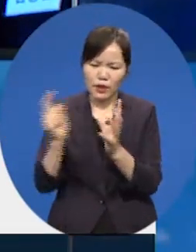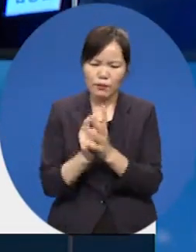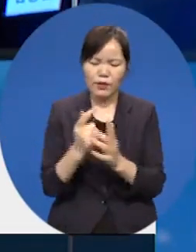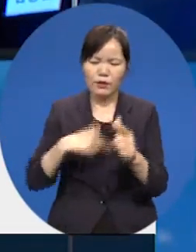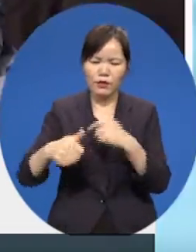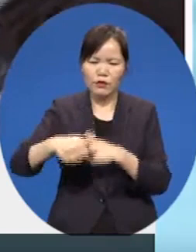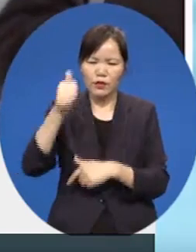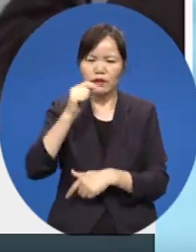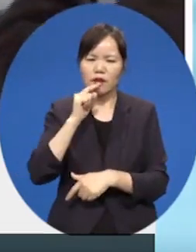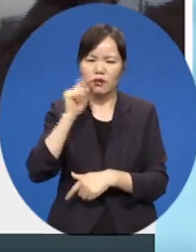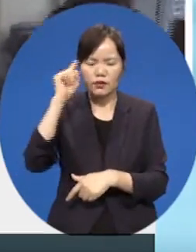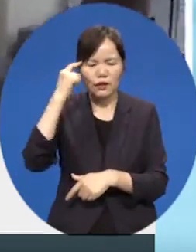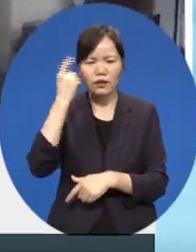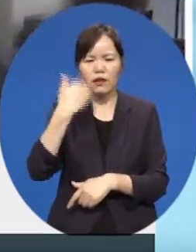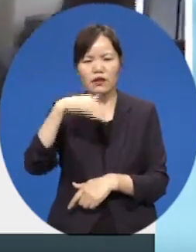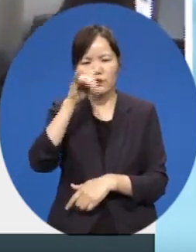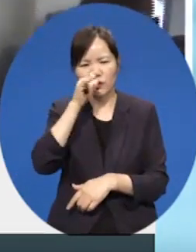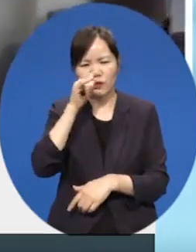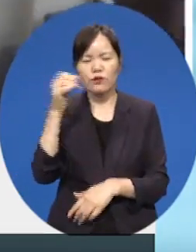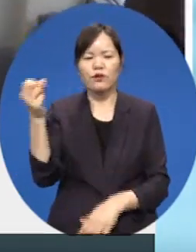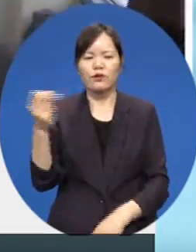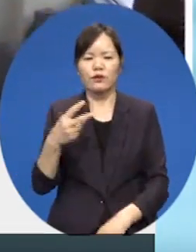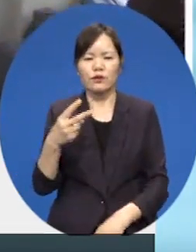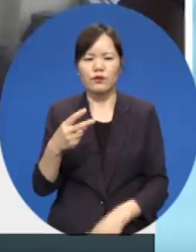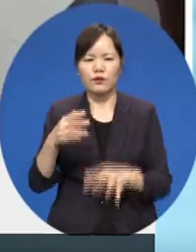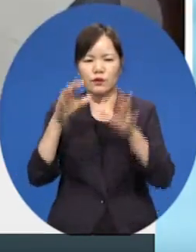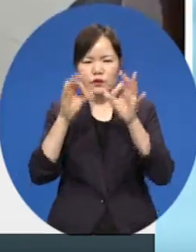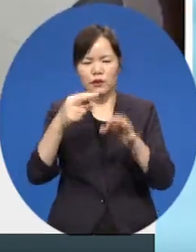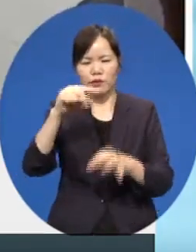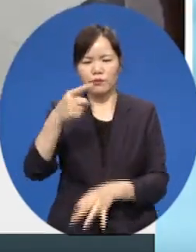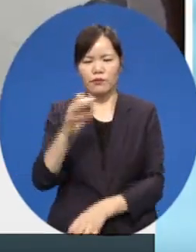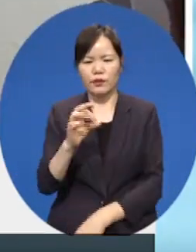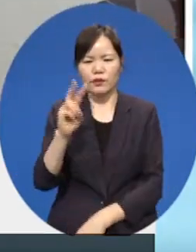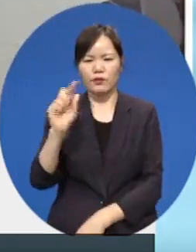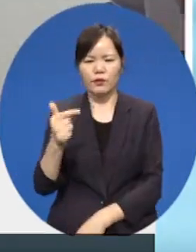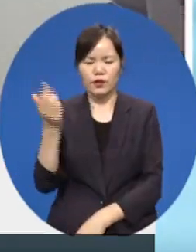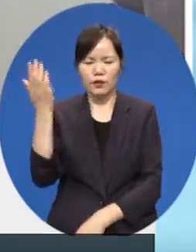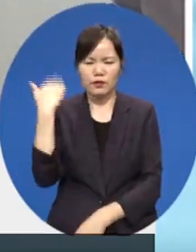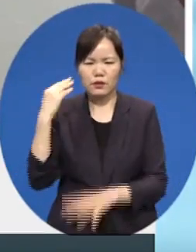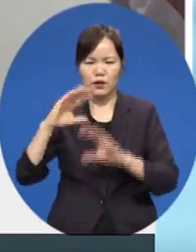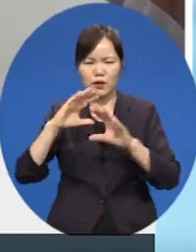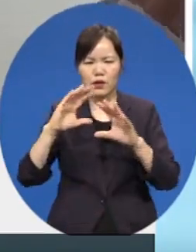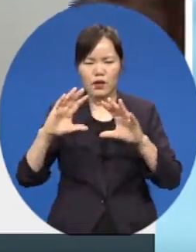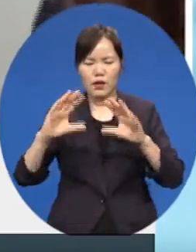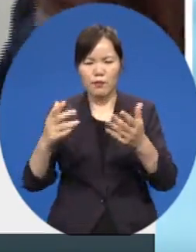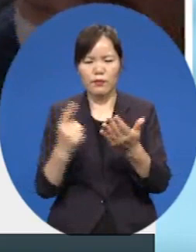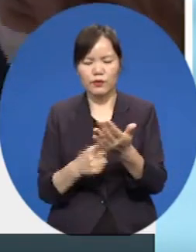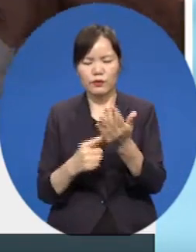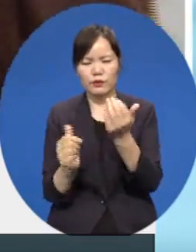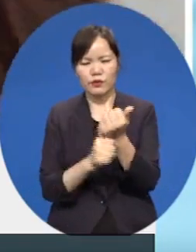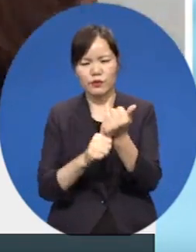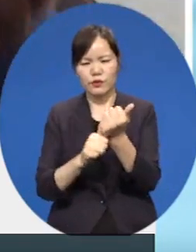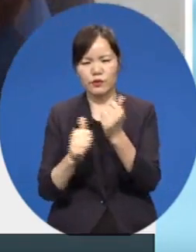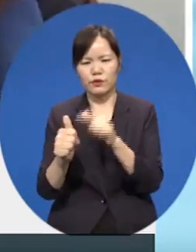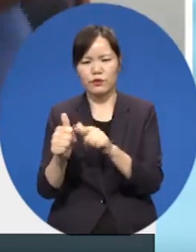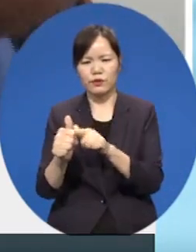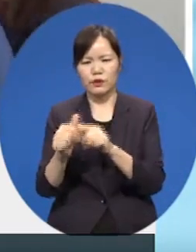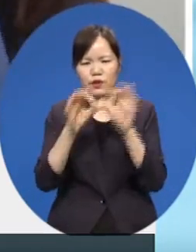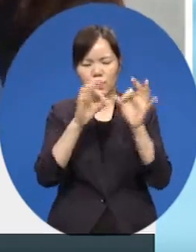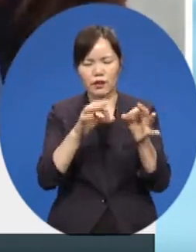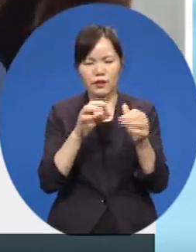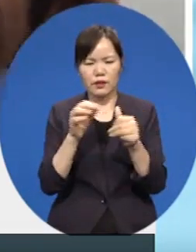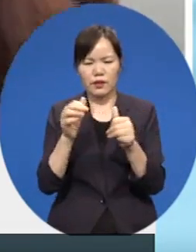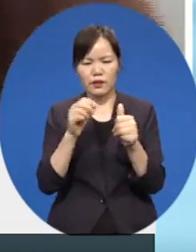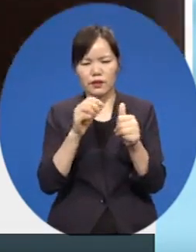있고 정권 교체를 위해서 또 심지어는 김동연 전 부총리가 가장 어떻게 보면은 김종인 비대위원장이 선호하는